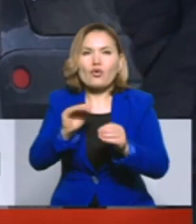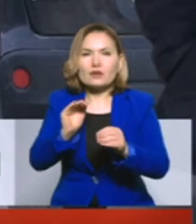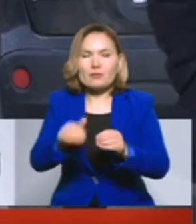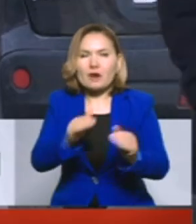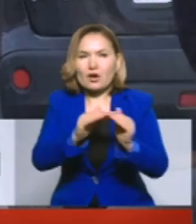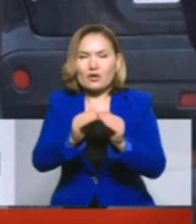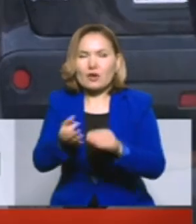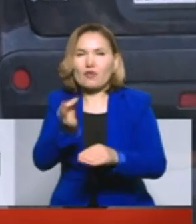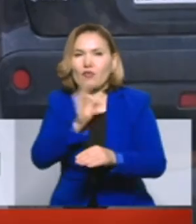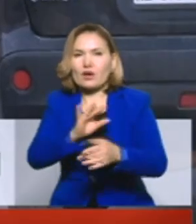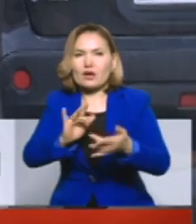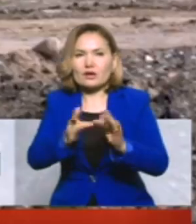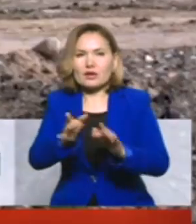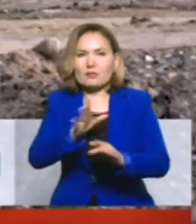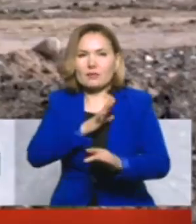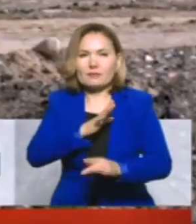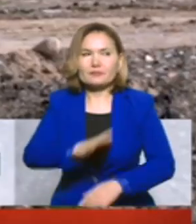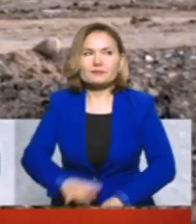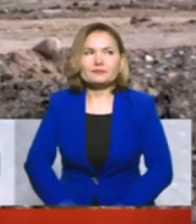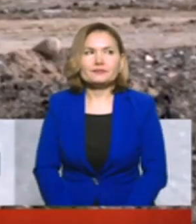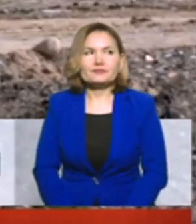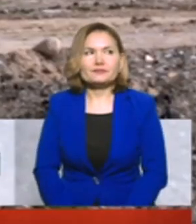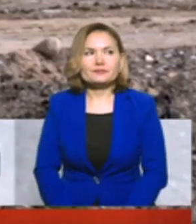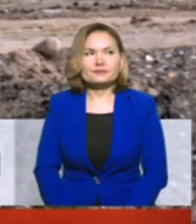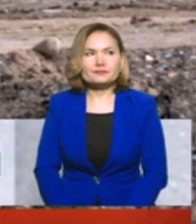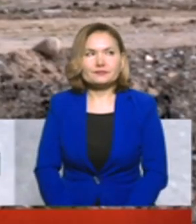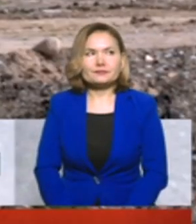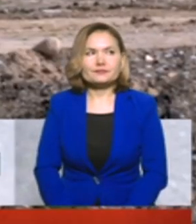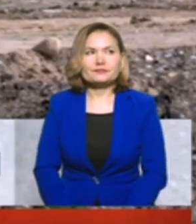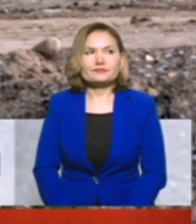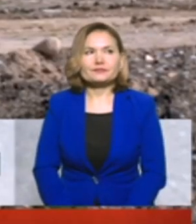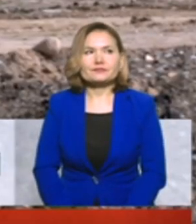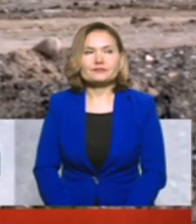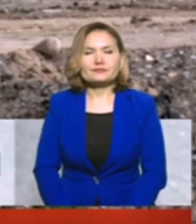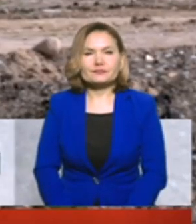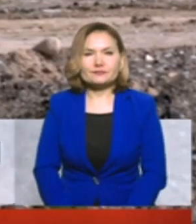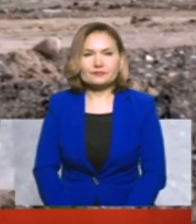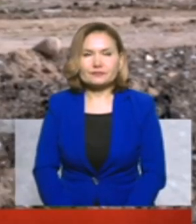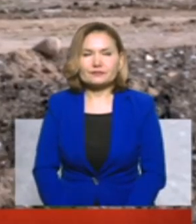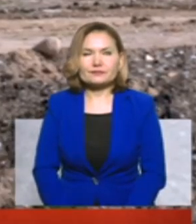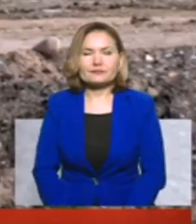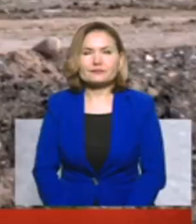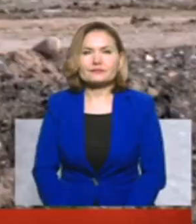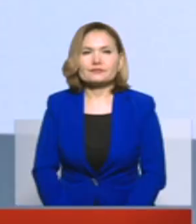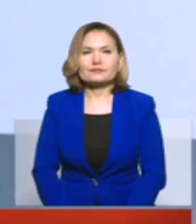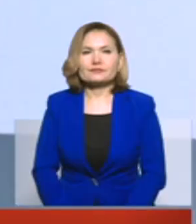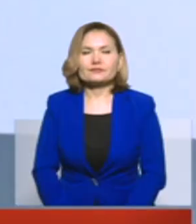абонент пайдаланып келеді. Ғани Қалмаханов, Нұрлан Нұрбек, Қазақстан ұлттық телеарнасы, Шымкент.